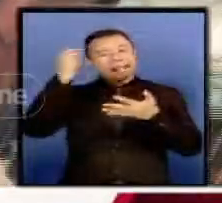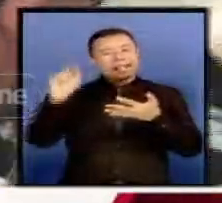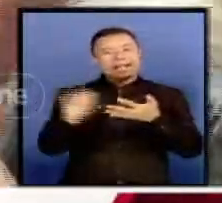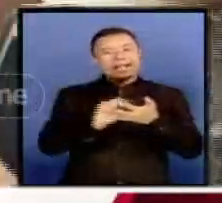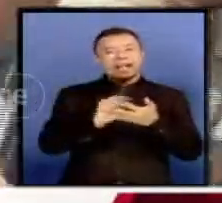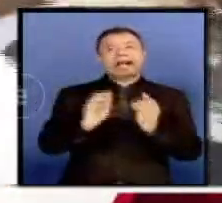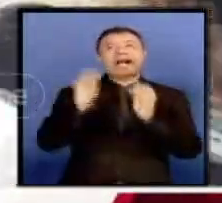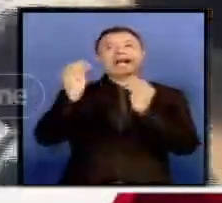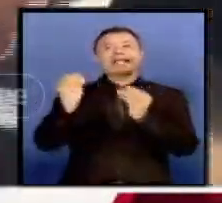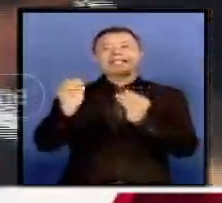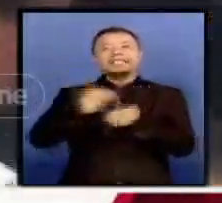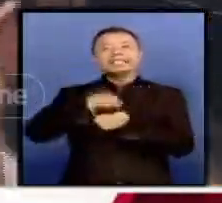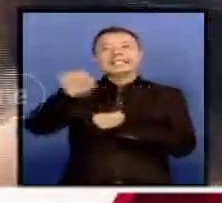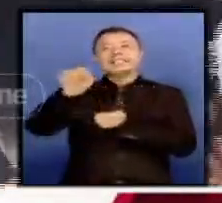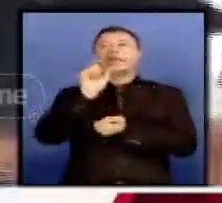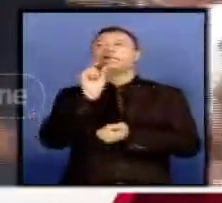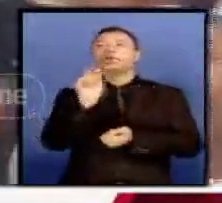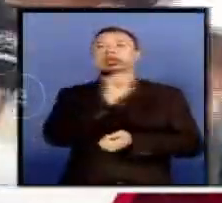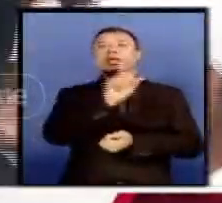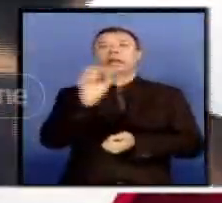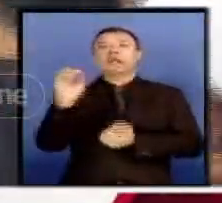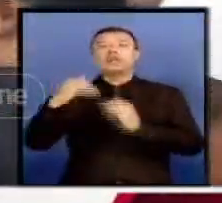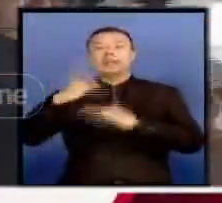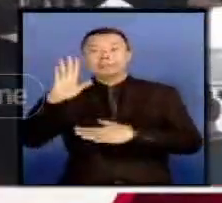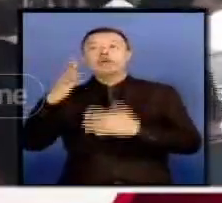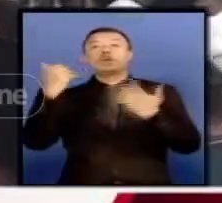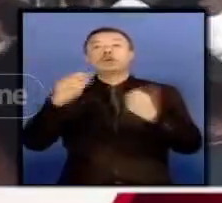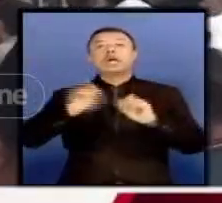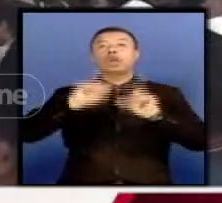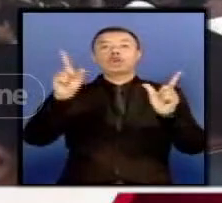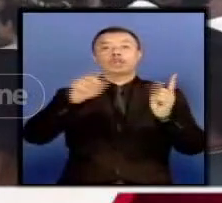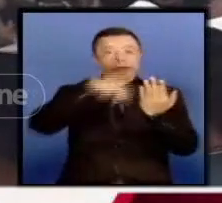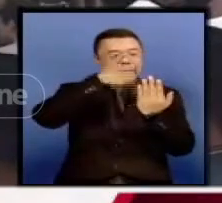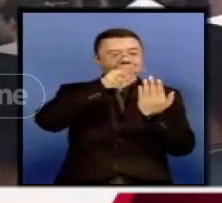pemberian ijazah untuk ratusan santri yang telah lulus membaca kitab kuning.